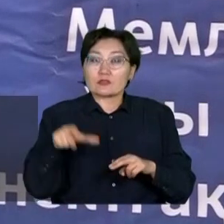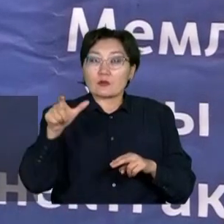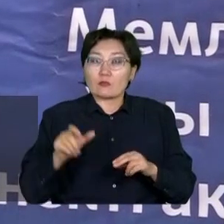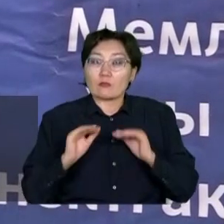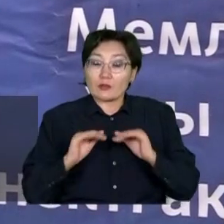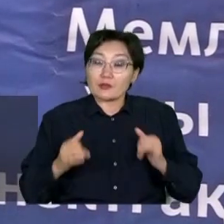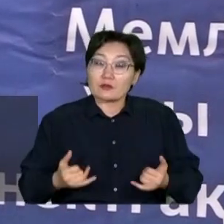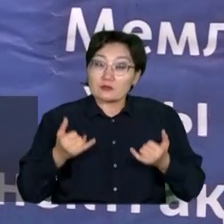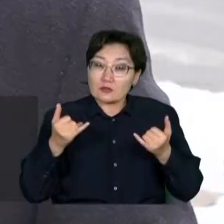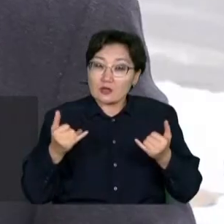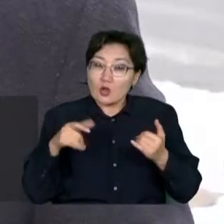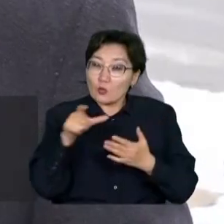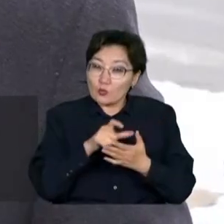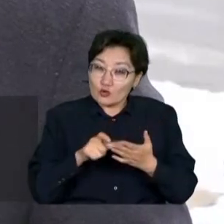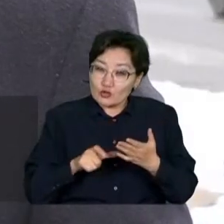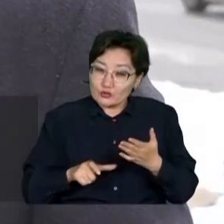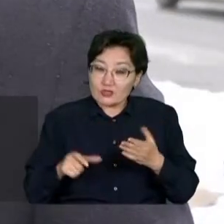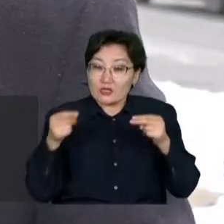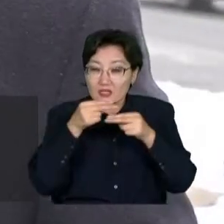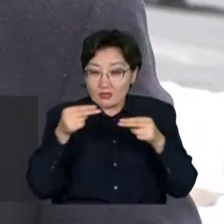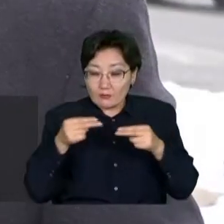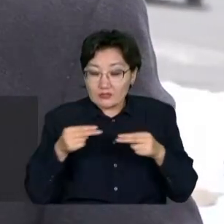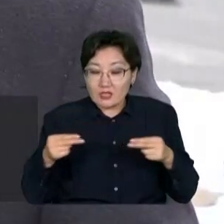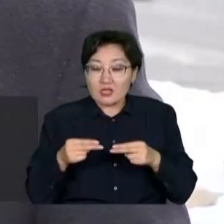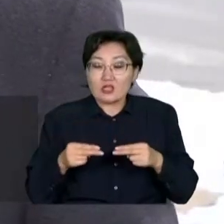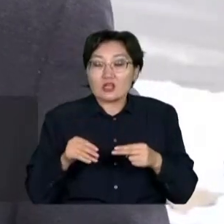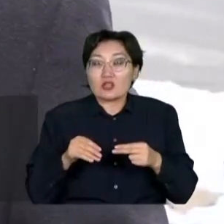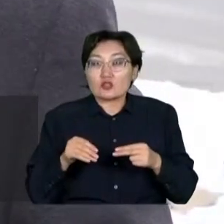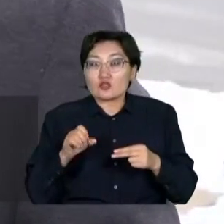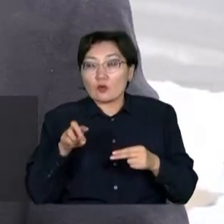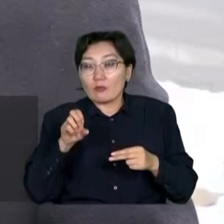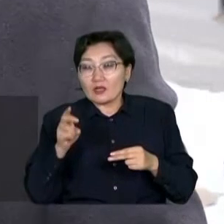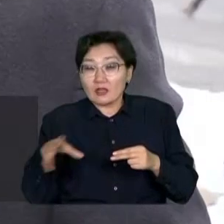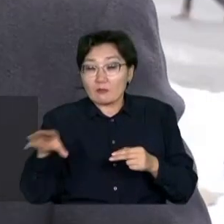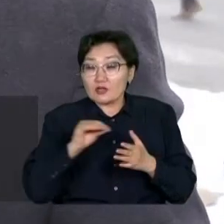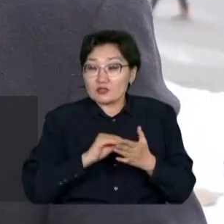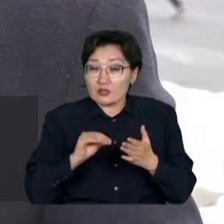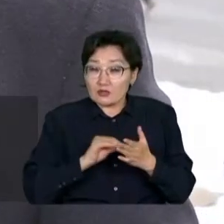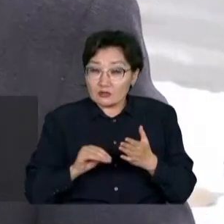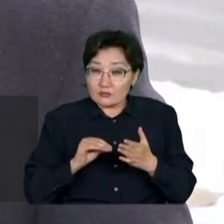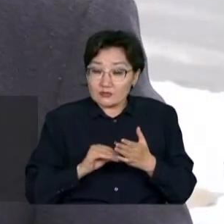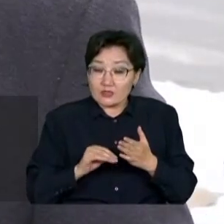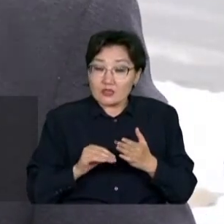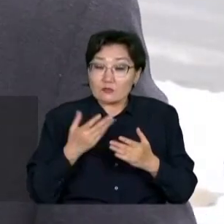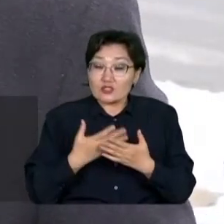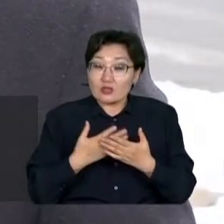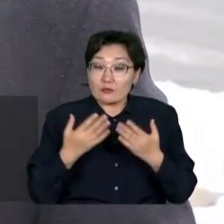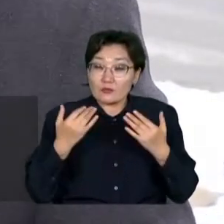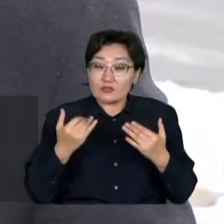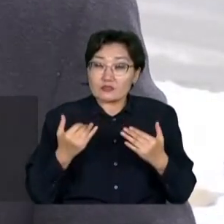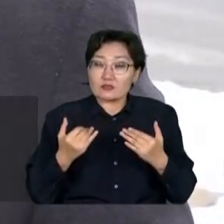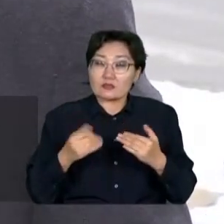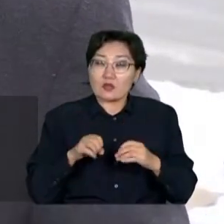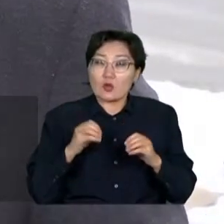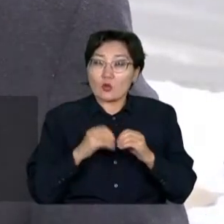арнап өлеңдер, тақпақтар, мақал-мәтелдер, жаңылтпаштар, жұмбақтар соның барлығын жазып, оның өзі шамамен қазір бір